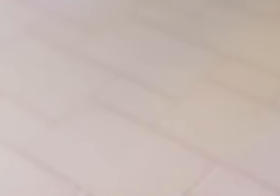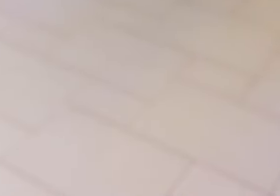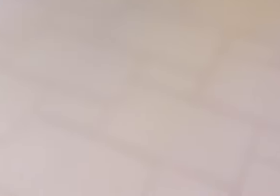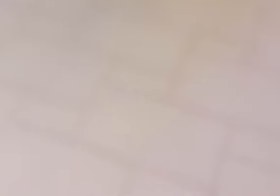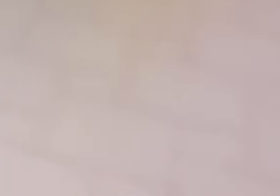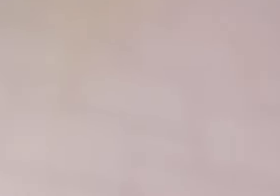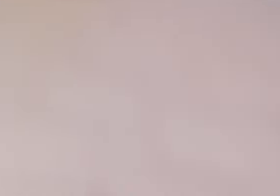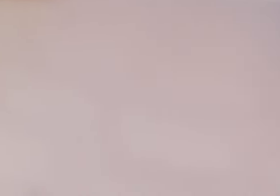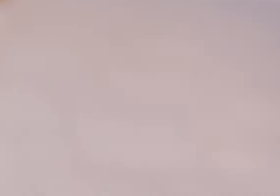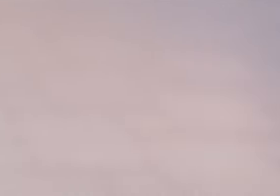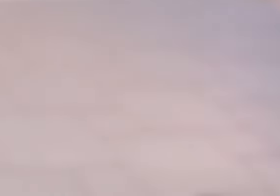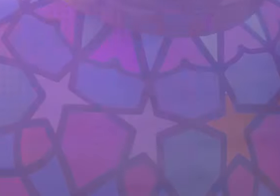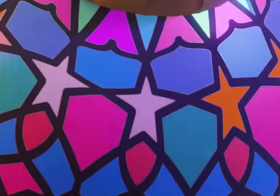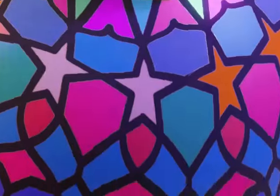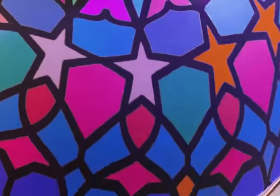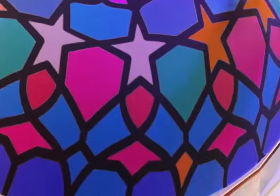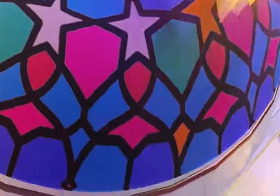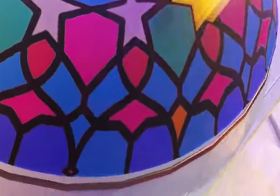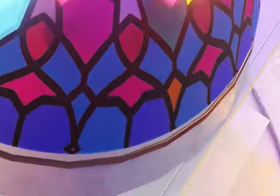hujjatai